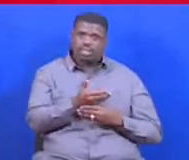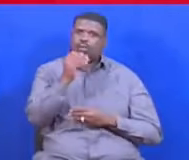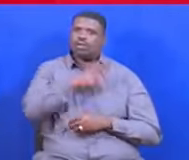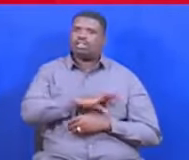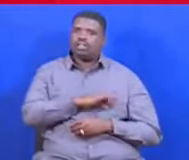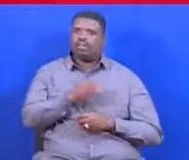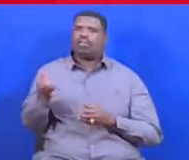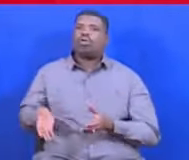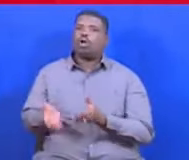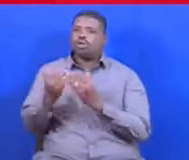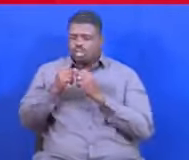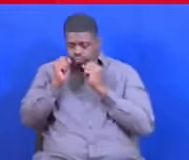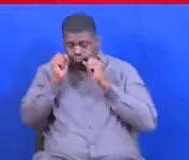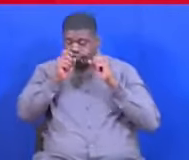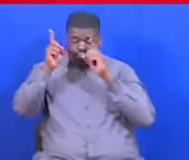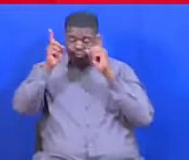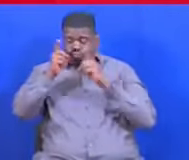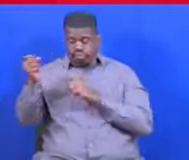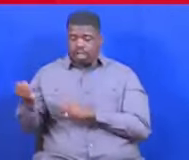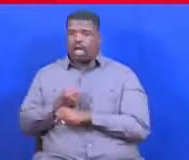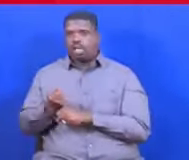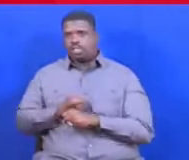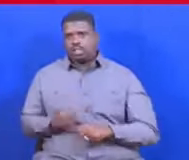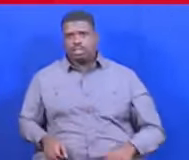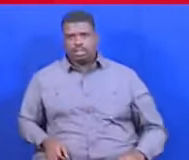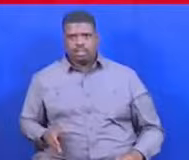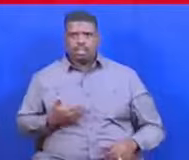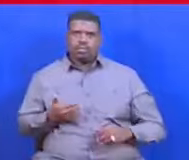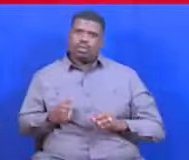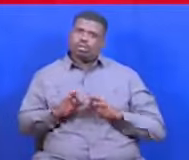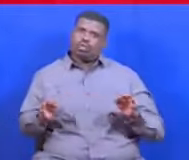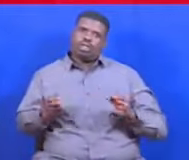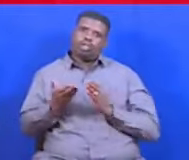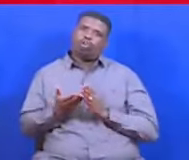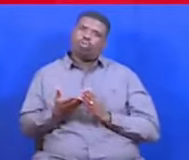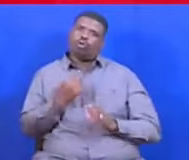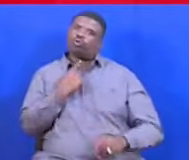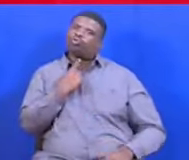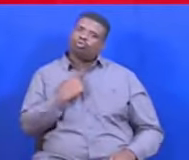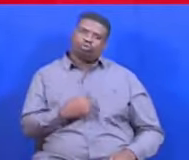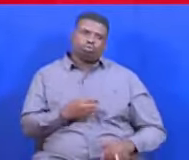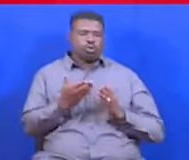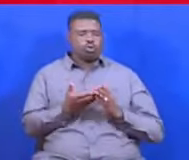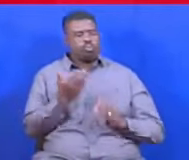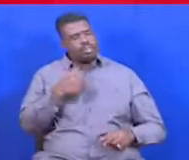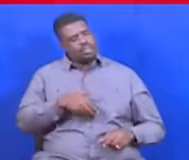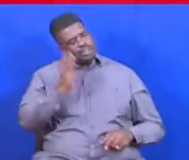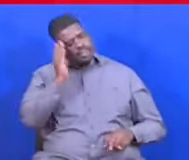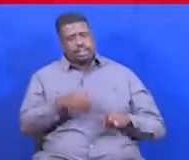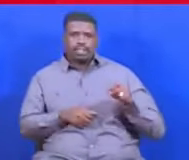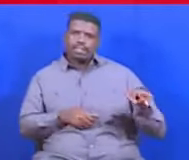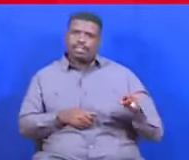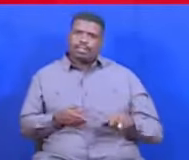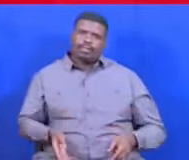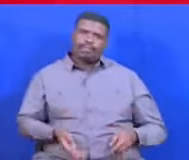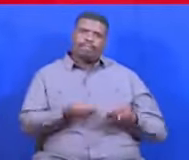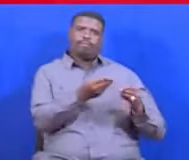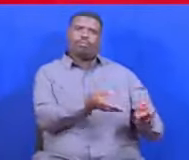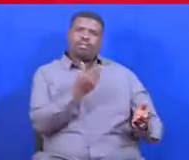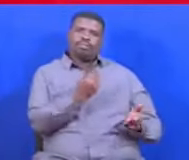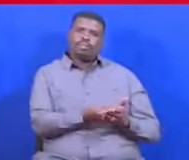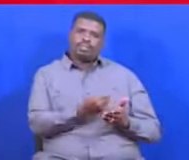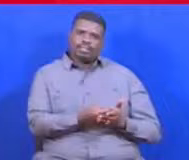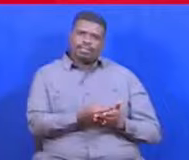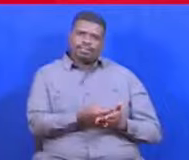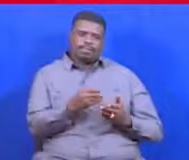heri inchi yangu na iomba kwa uchungu na naiombea serikali. Toeni pesa,